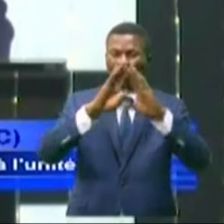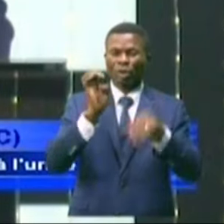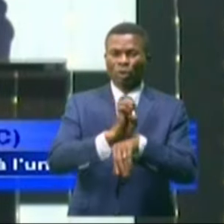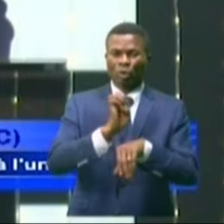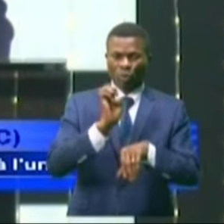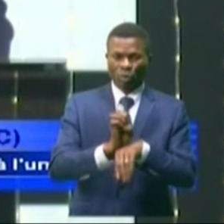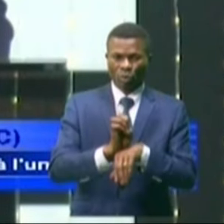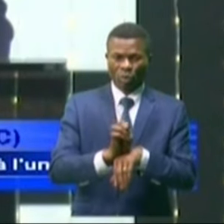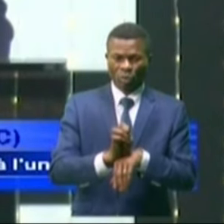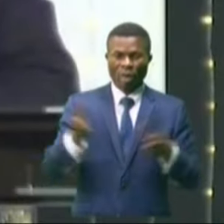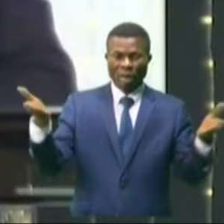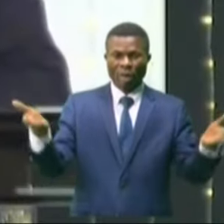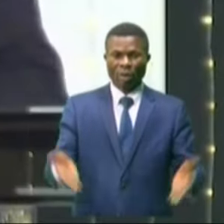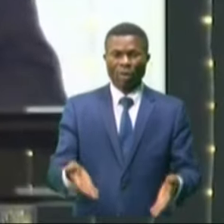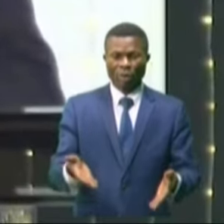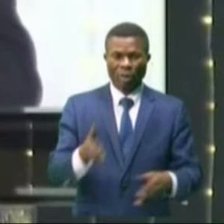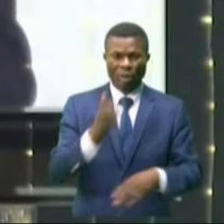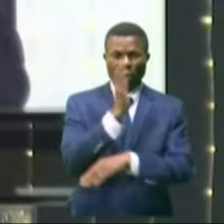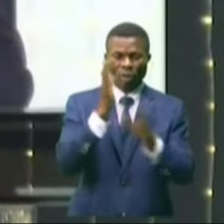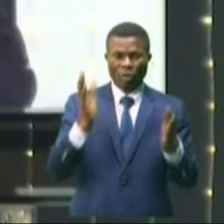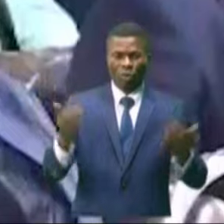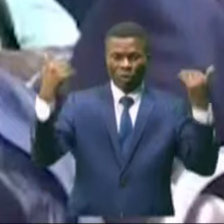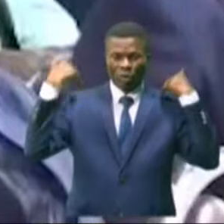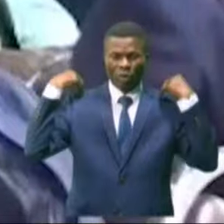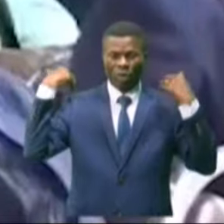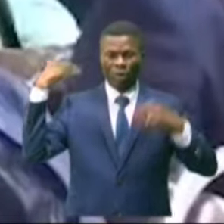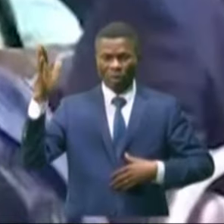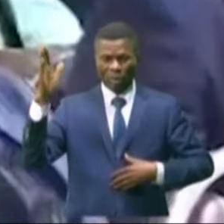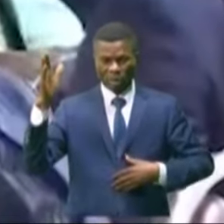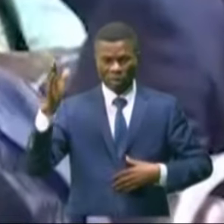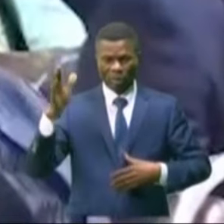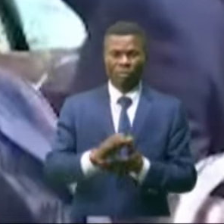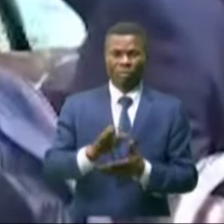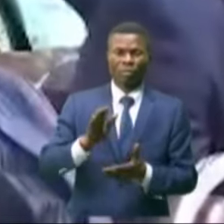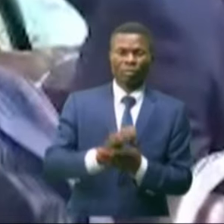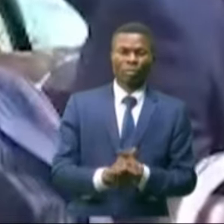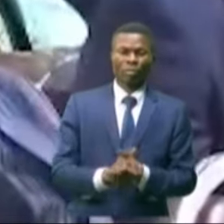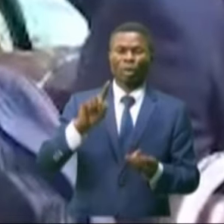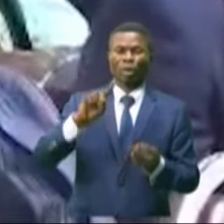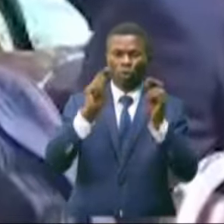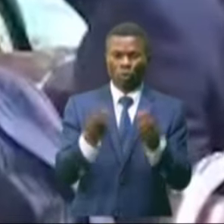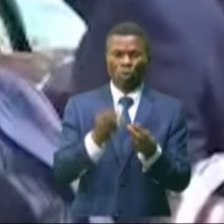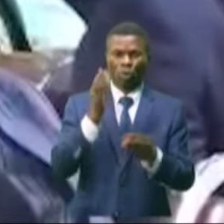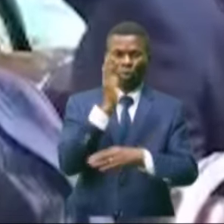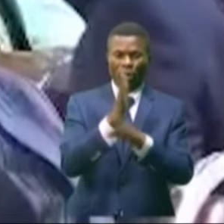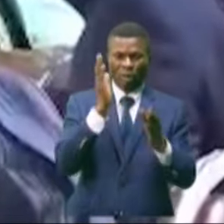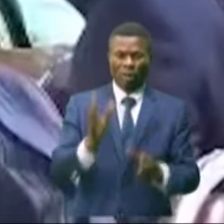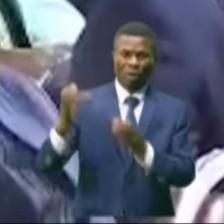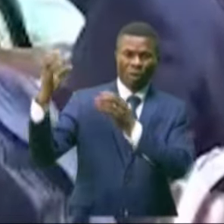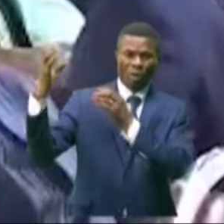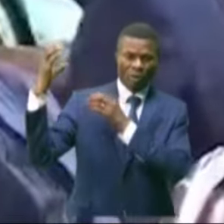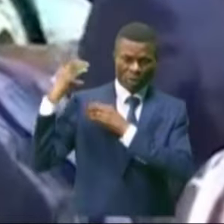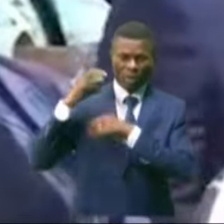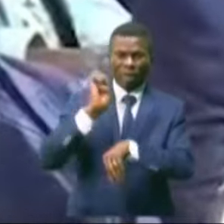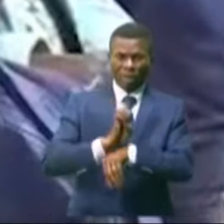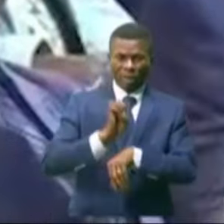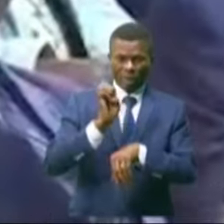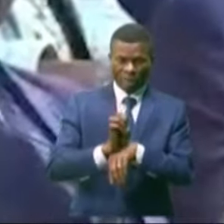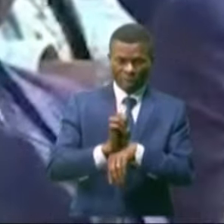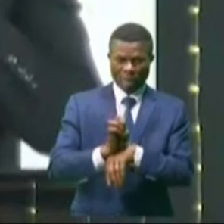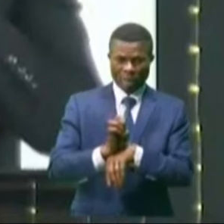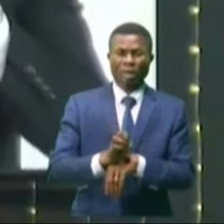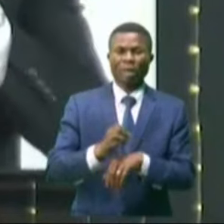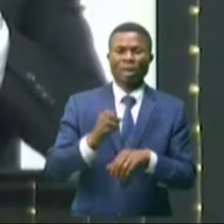réveil en présence du conseiller du chef de l'État, Bienvenu Moké, du collège des conseillers en charge des églises, cultes et